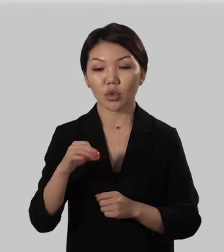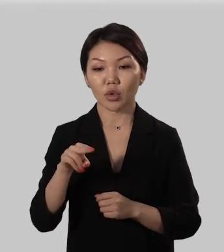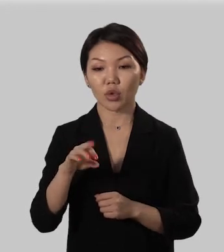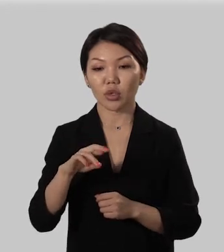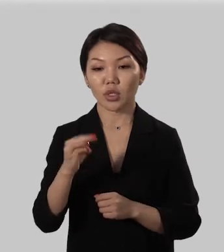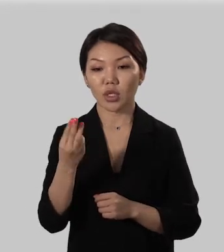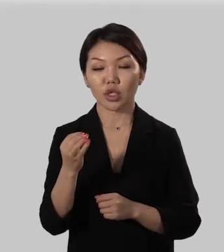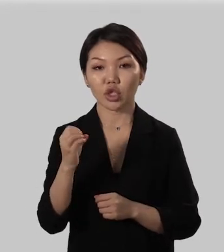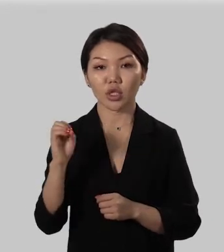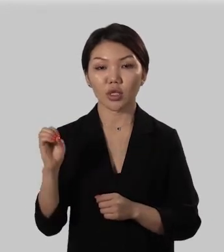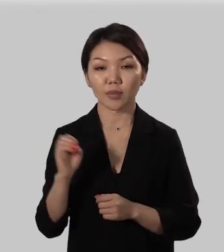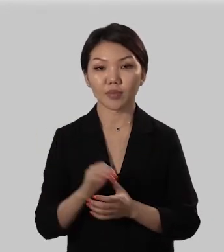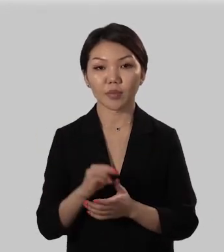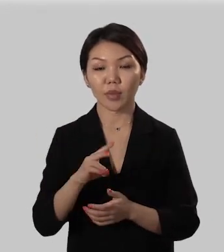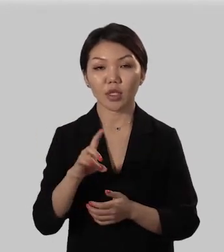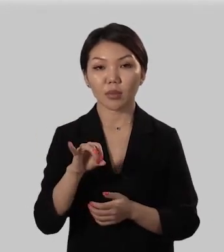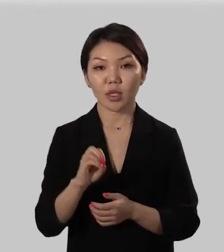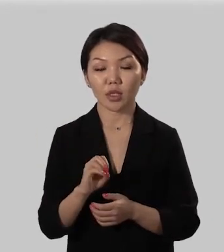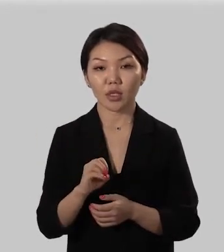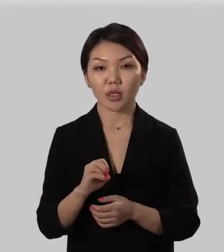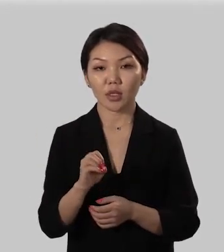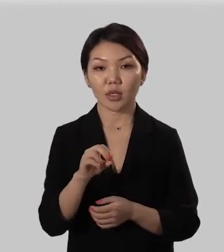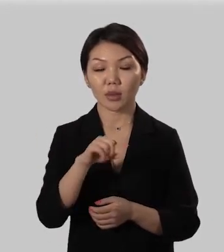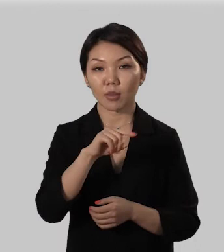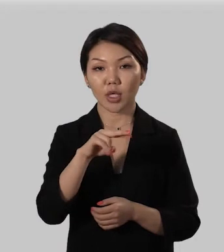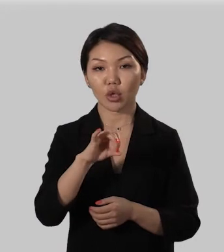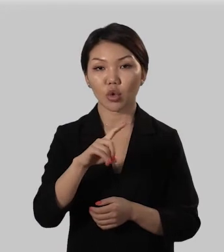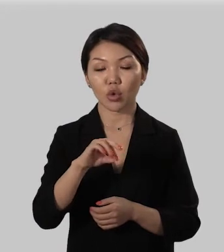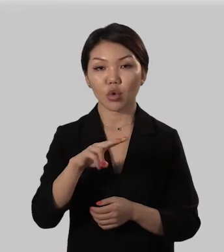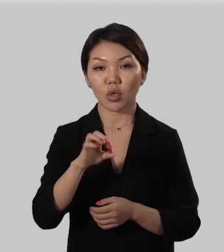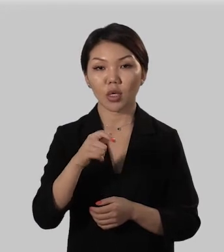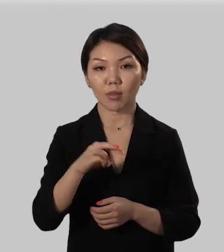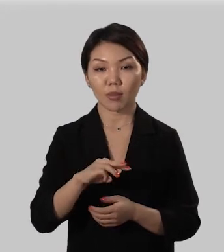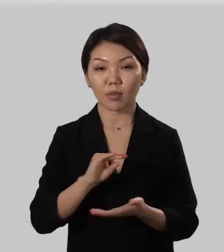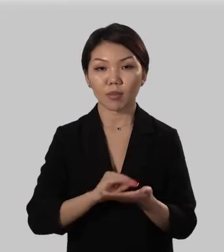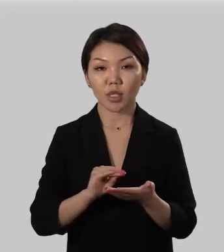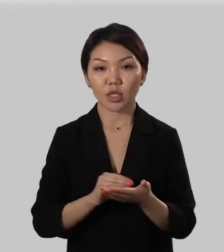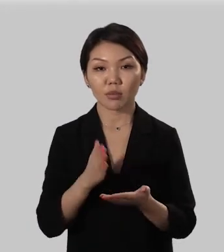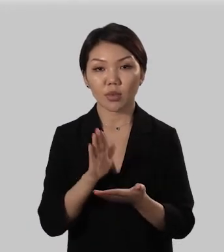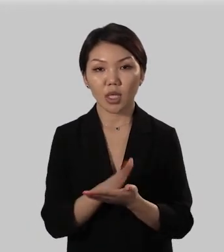происходящим местоимения с предлогом пишем раздельно